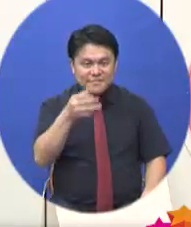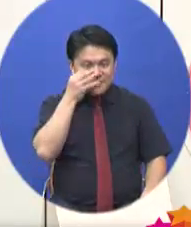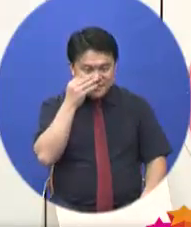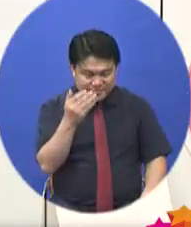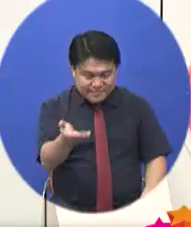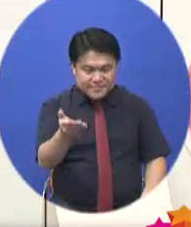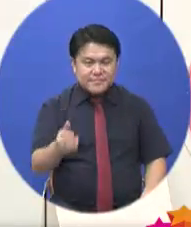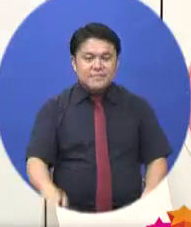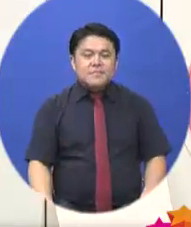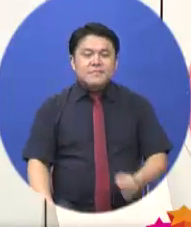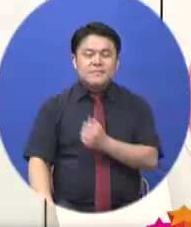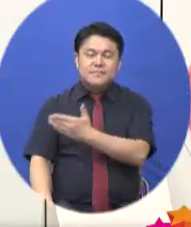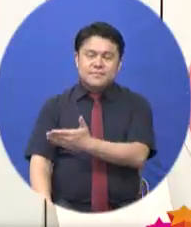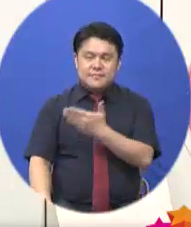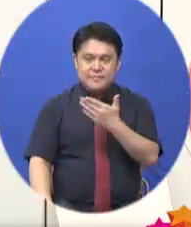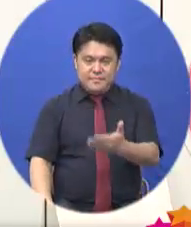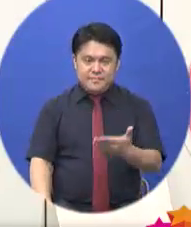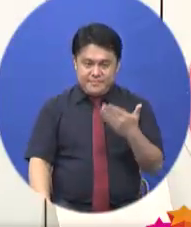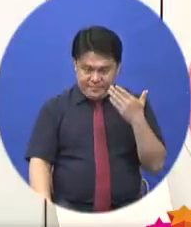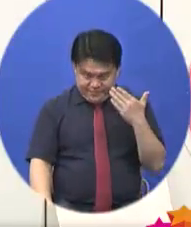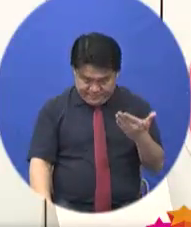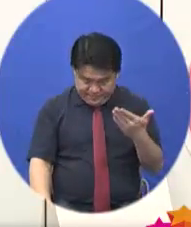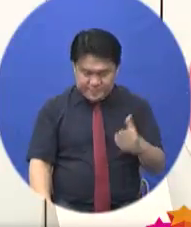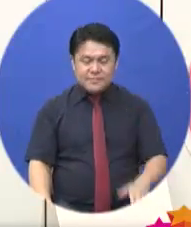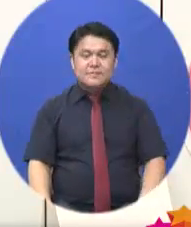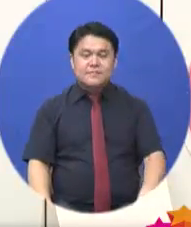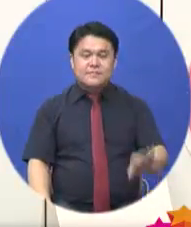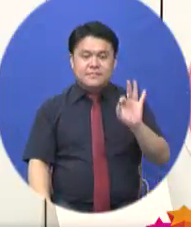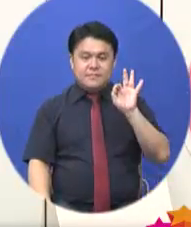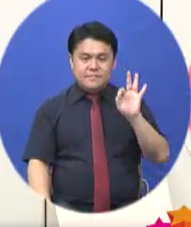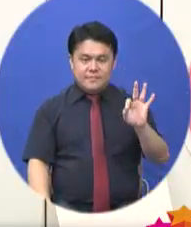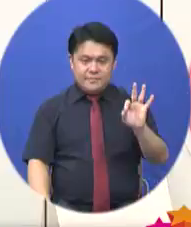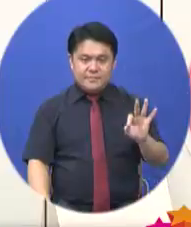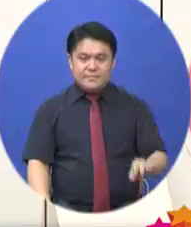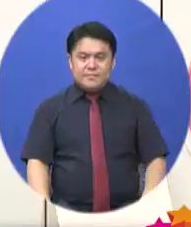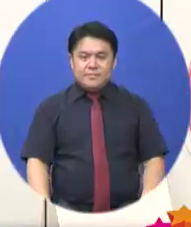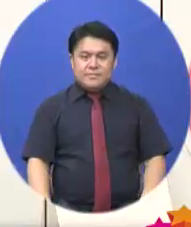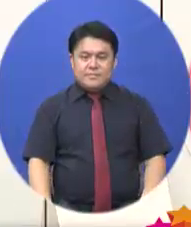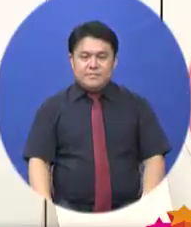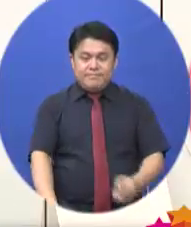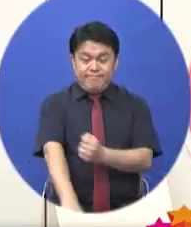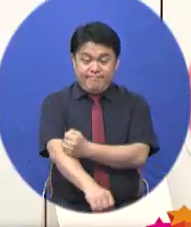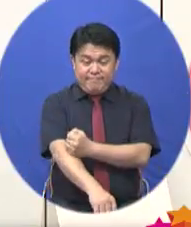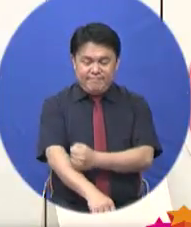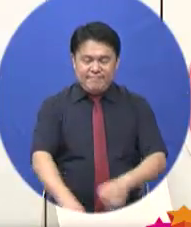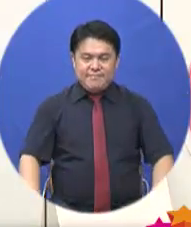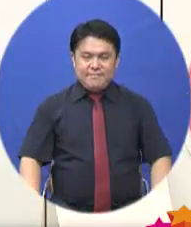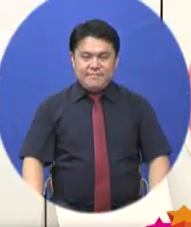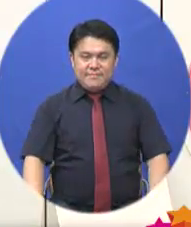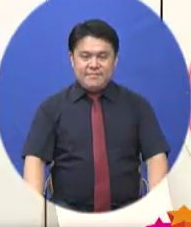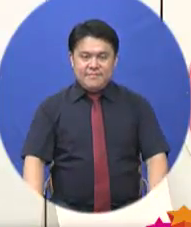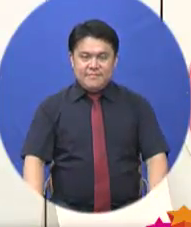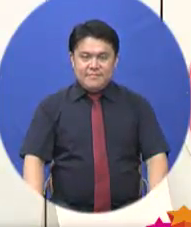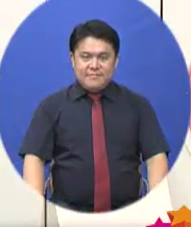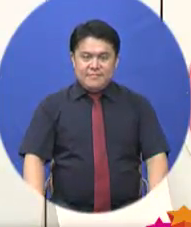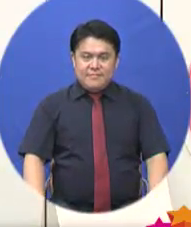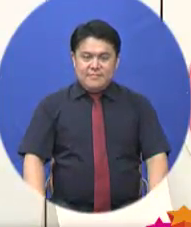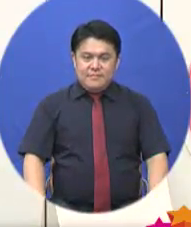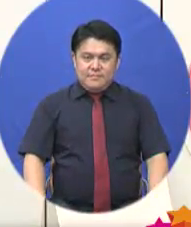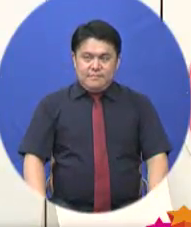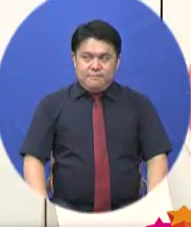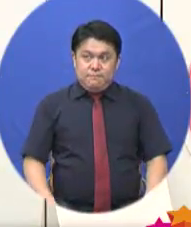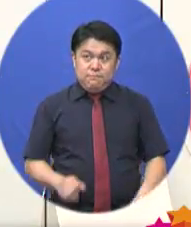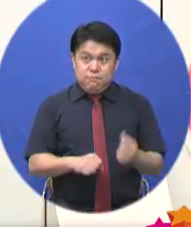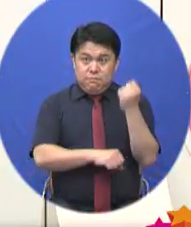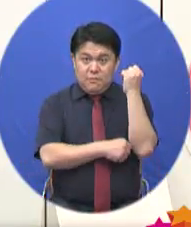점수 보여주세요. 네, 9점, 9점, 9점, 10점 수고하셨습니다. 아